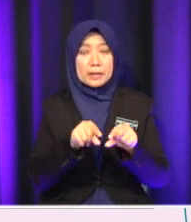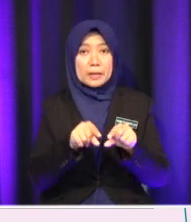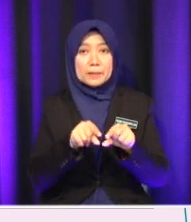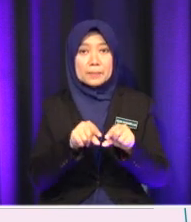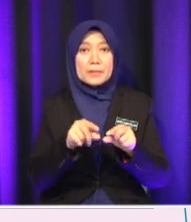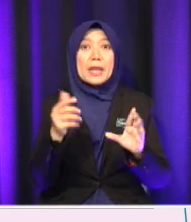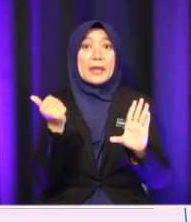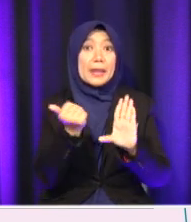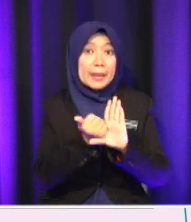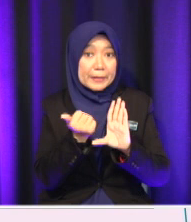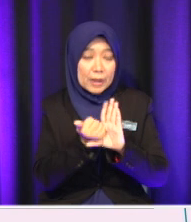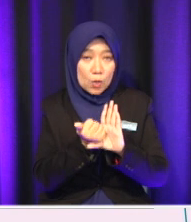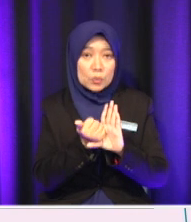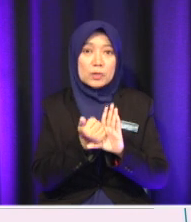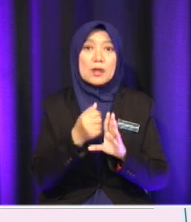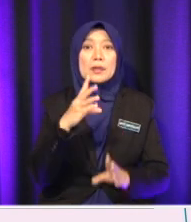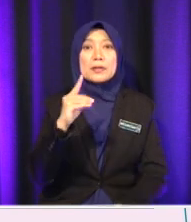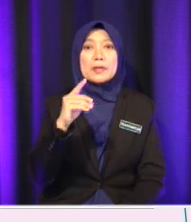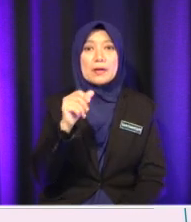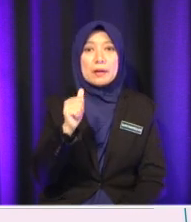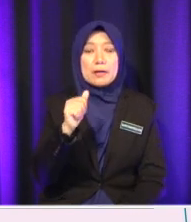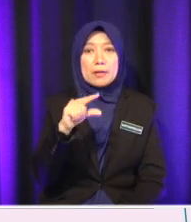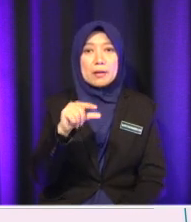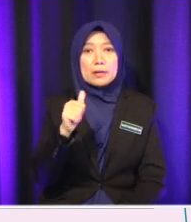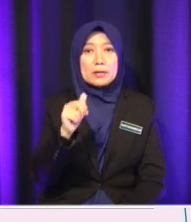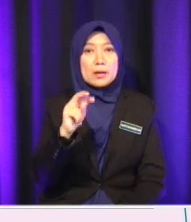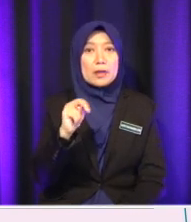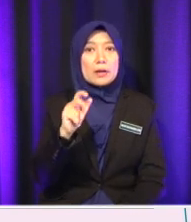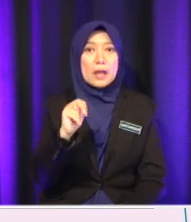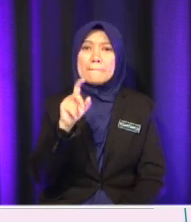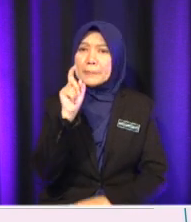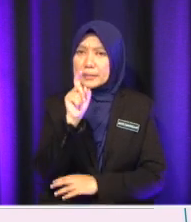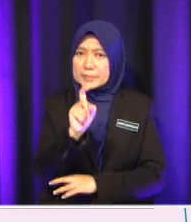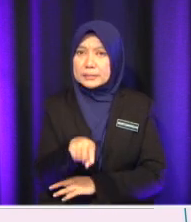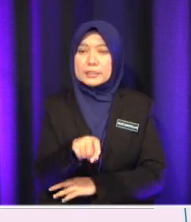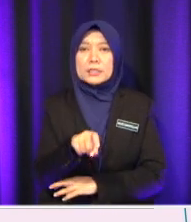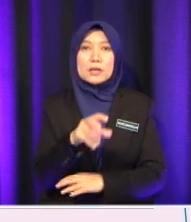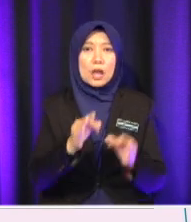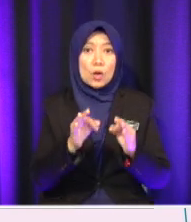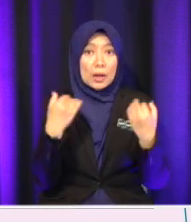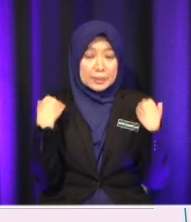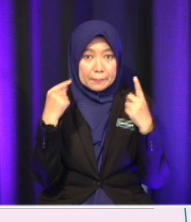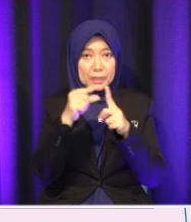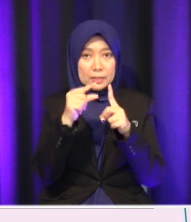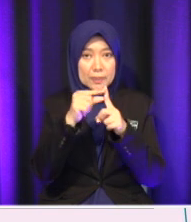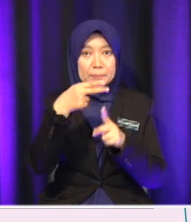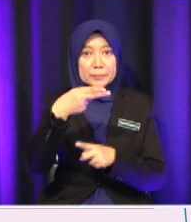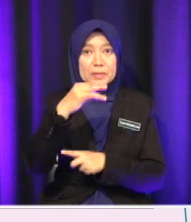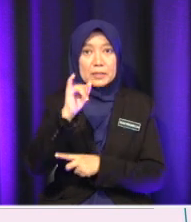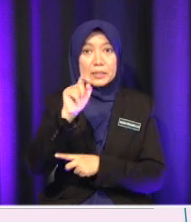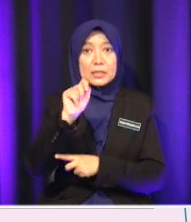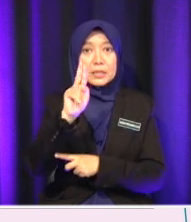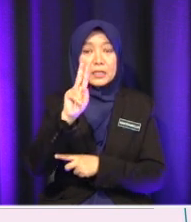ada perkataan hitung kan masuknya kita kena tunjuk jalan kerja dia ya Jadi yang pertama timbangan